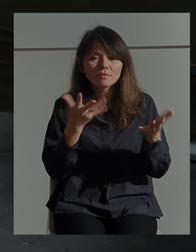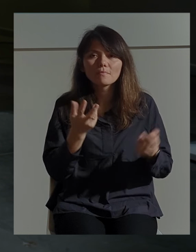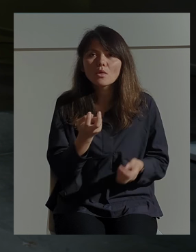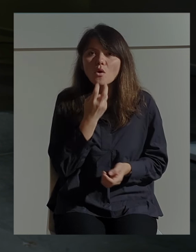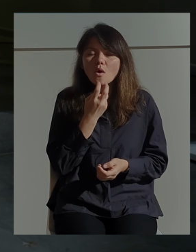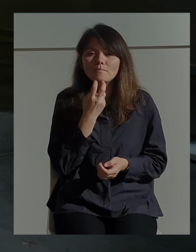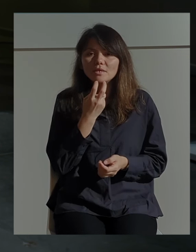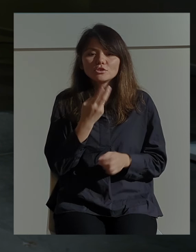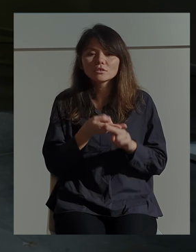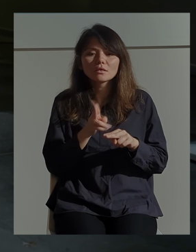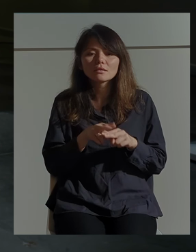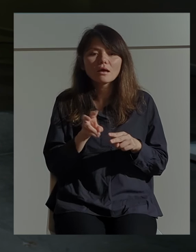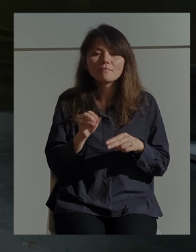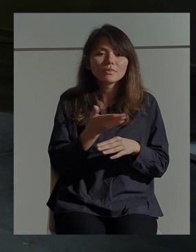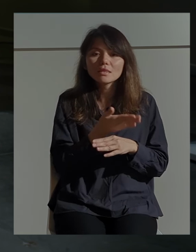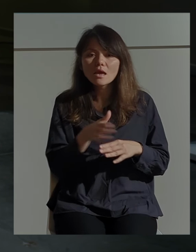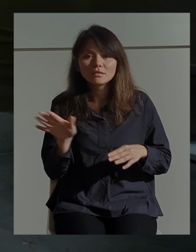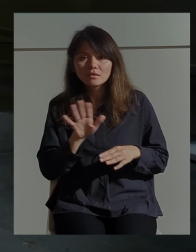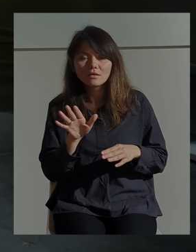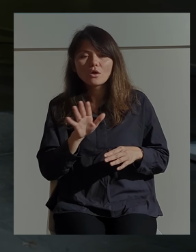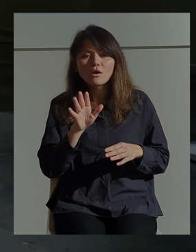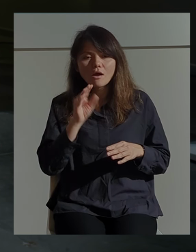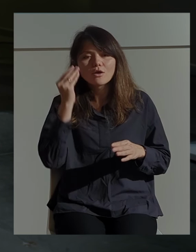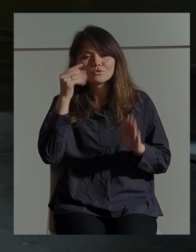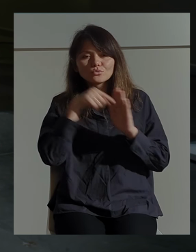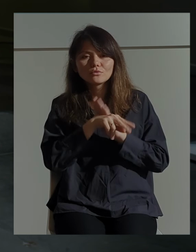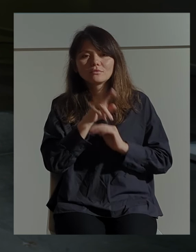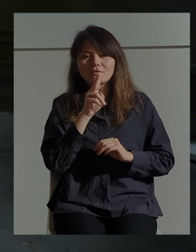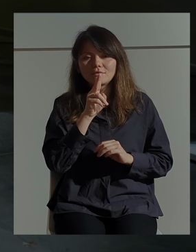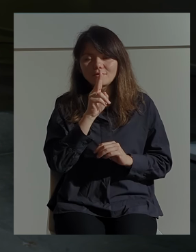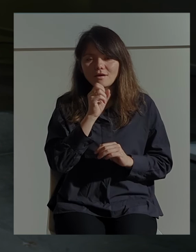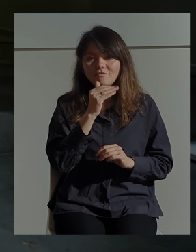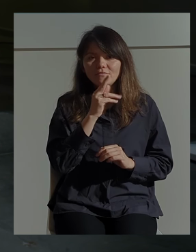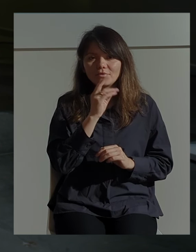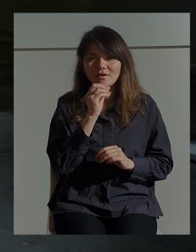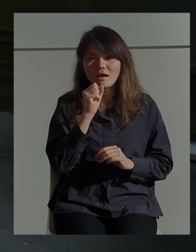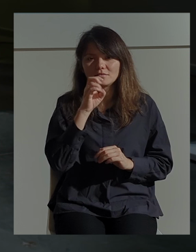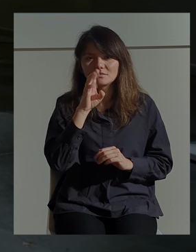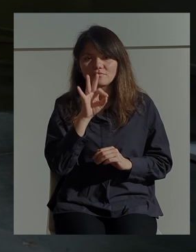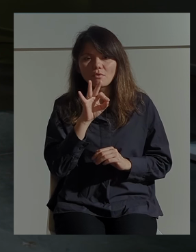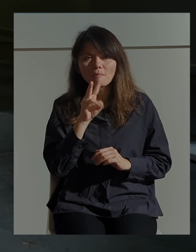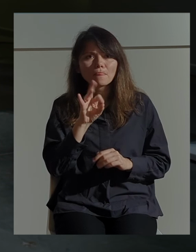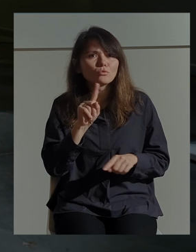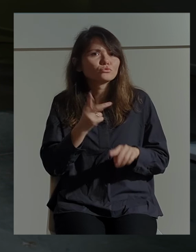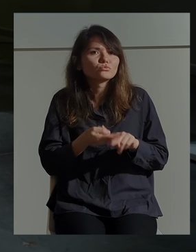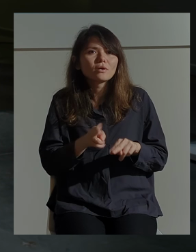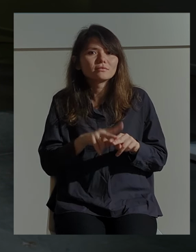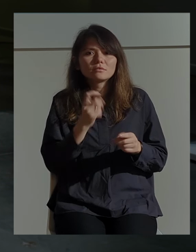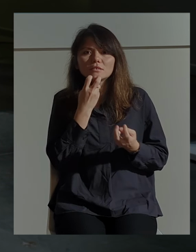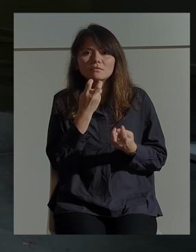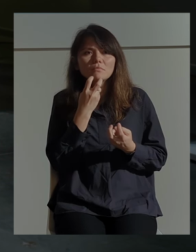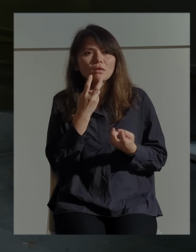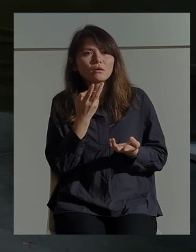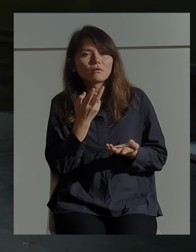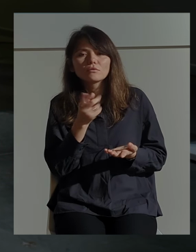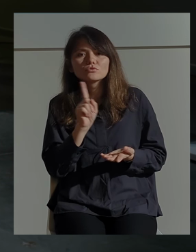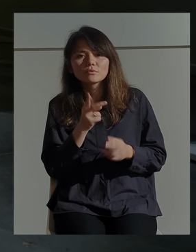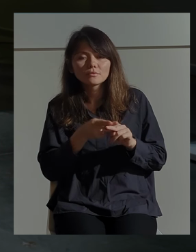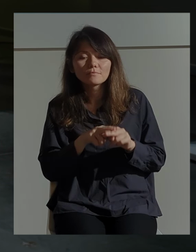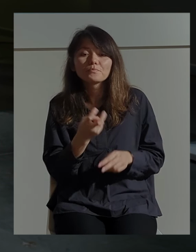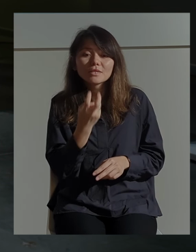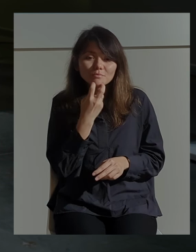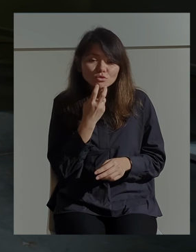смысле не отдели от самой сути ковке анва Но что это за смех что это за комическое Смешно